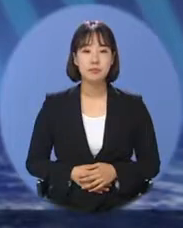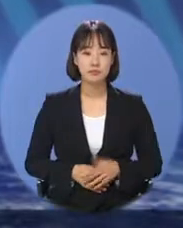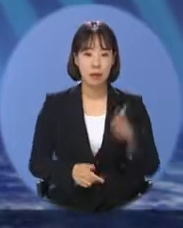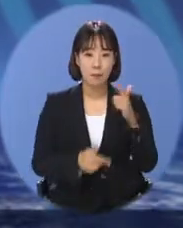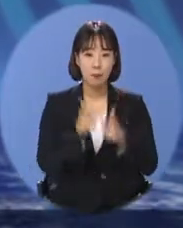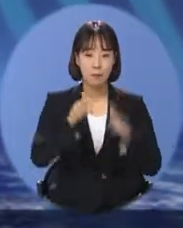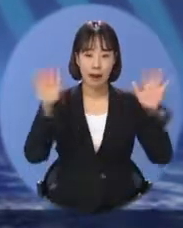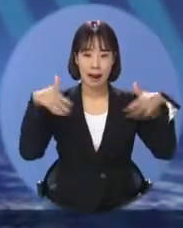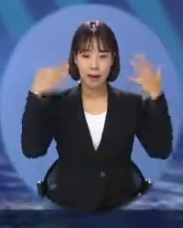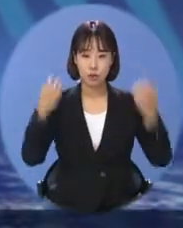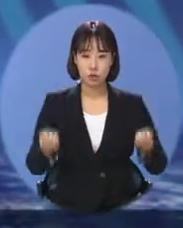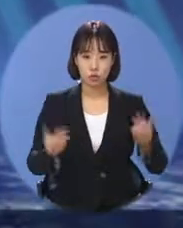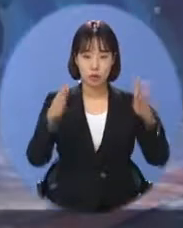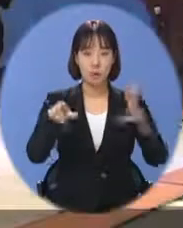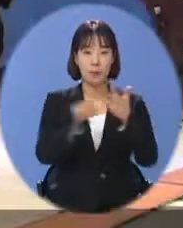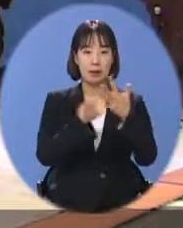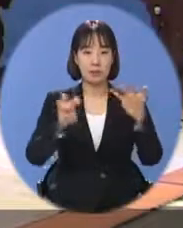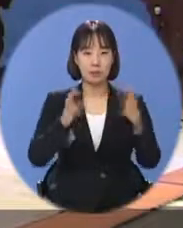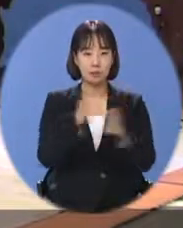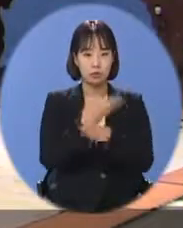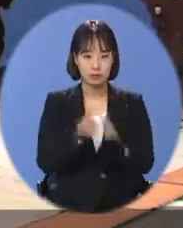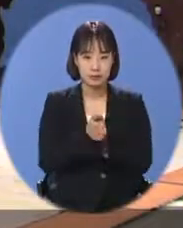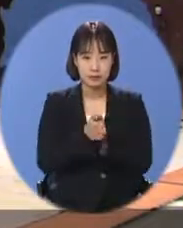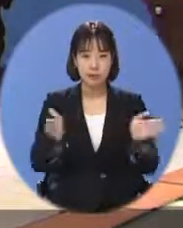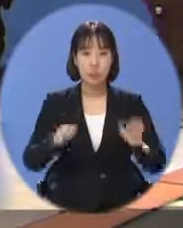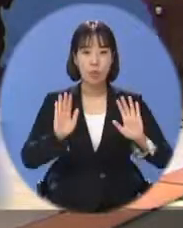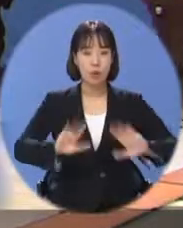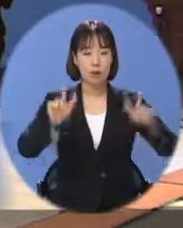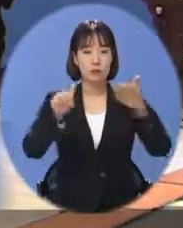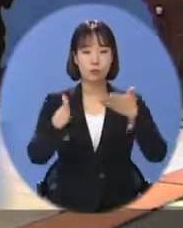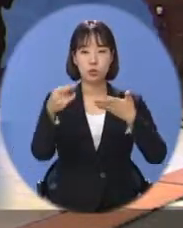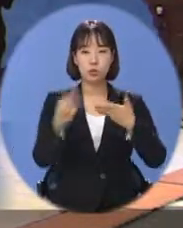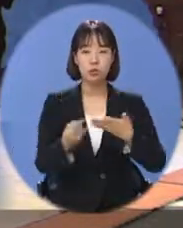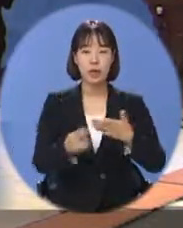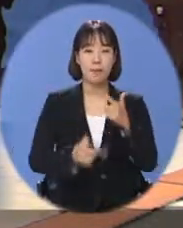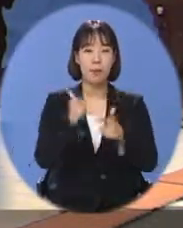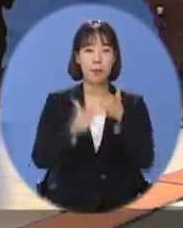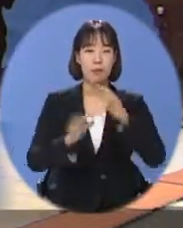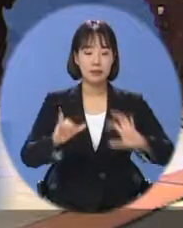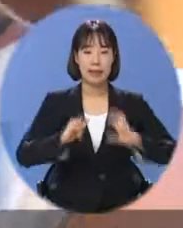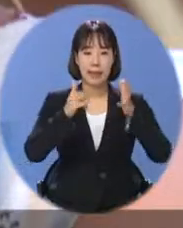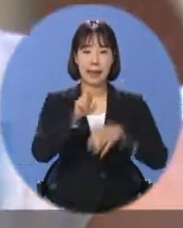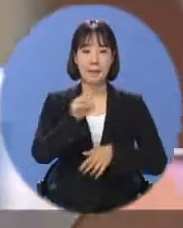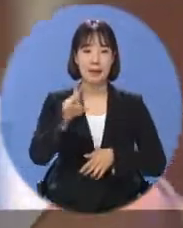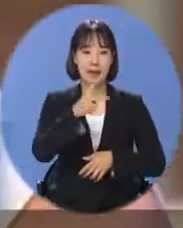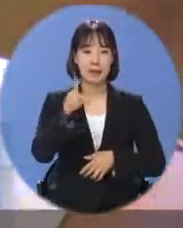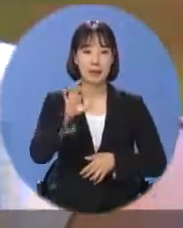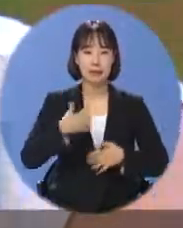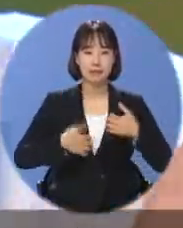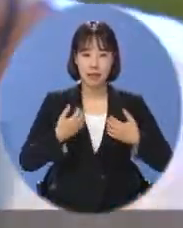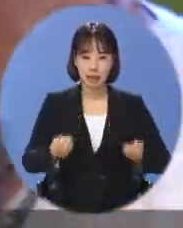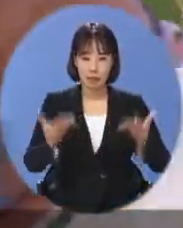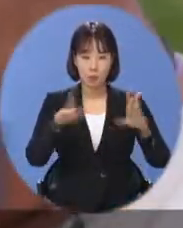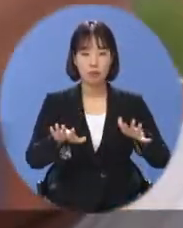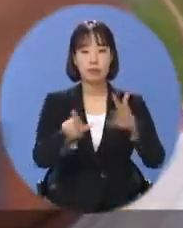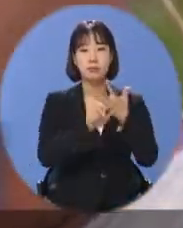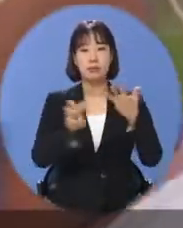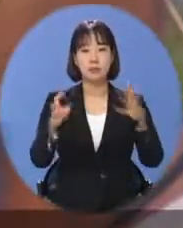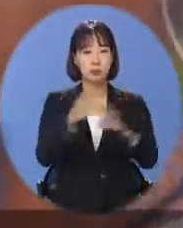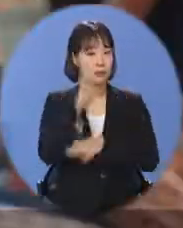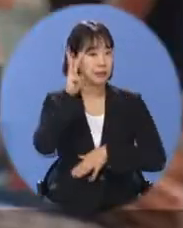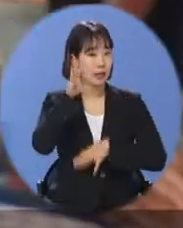목포의 가을 축제가 오는 30일부터 시작됩니다. 올해 19회째를 맞게 되는 목포 세계 마당 페스티벌이 오는 30일부터